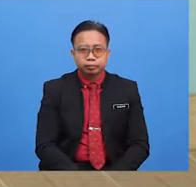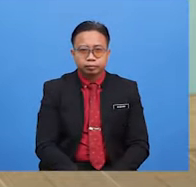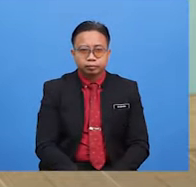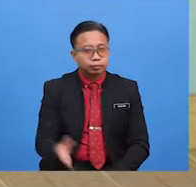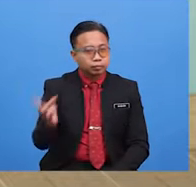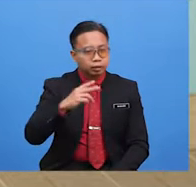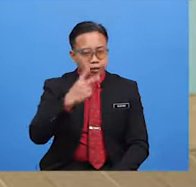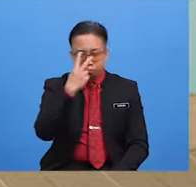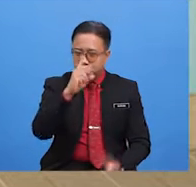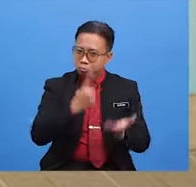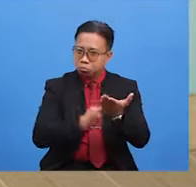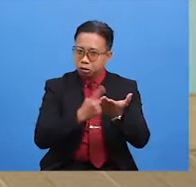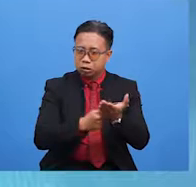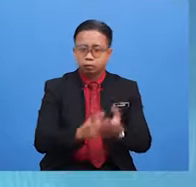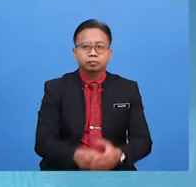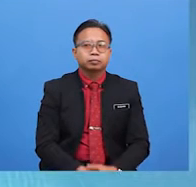Mari kita semak jawapan ni.